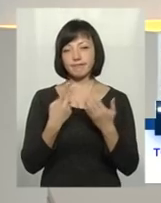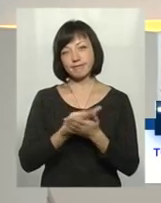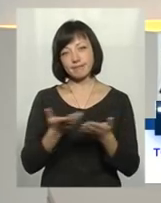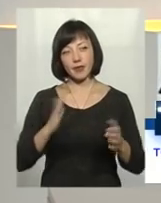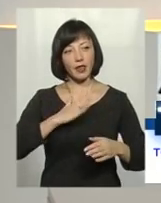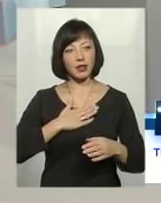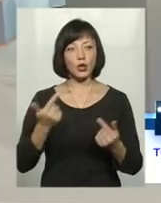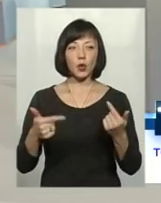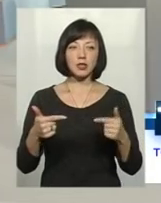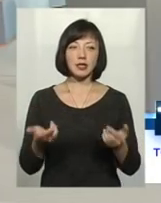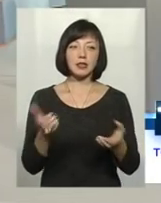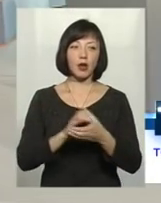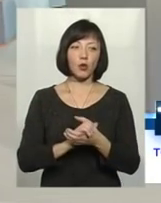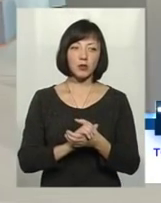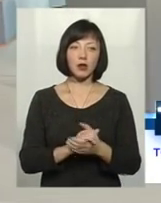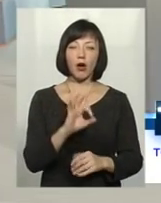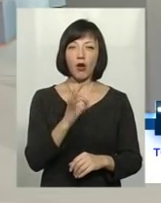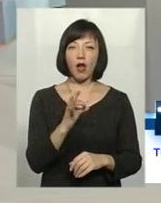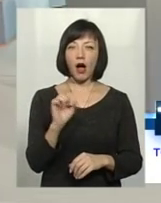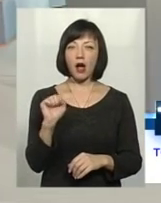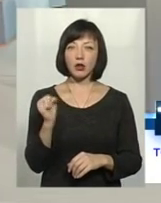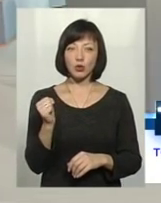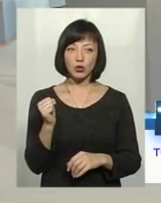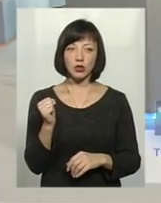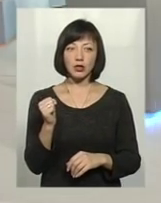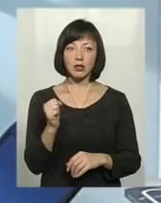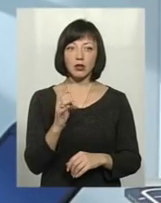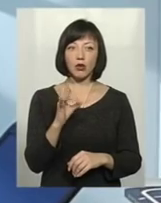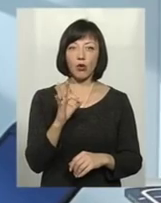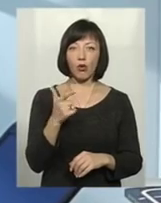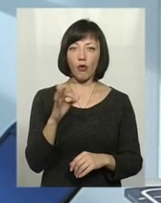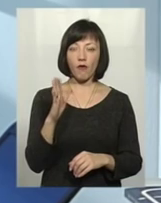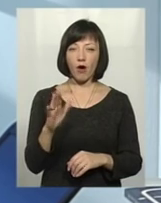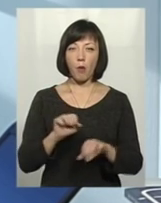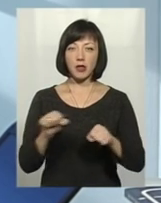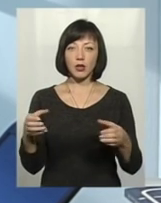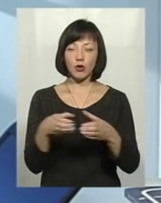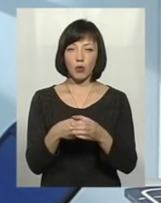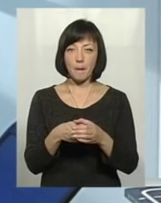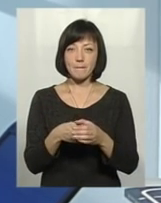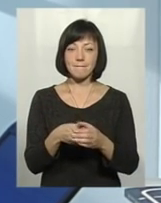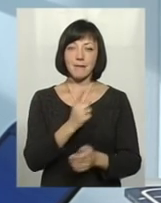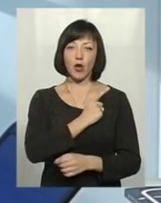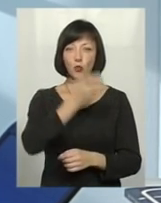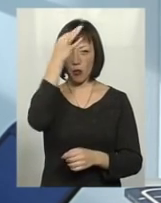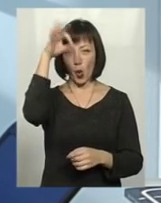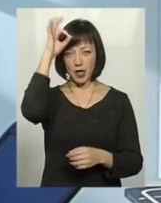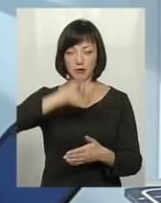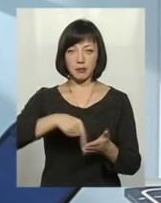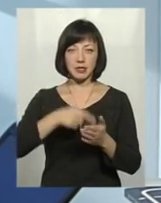наших гостей. Знайомтеся, Олег Анатолійович Роу, командир роти номер 4 батальйону управління патрульної поліції в місті